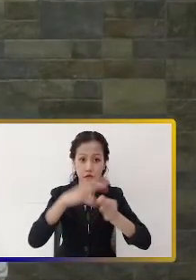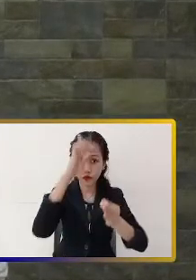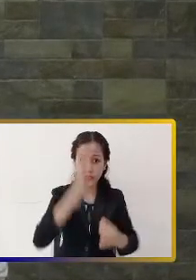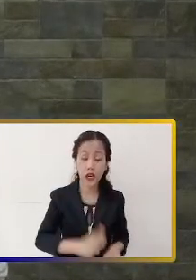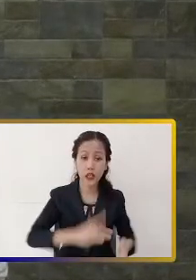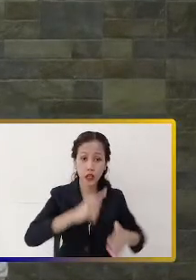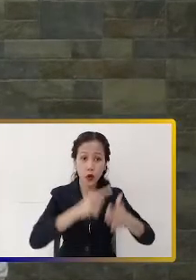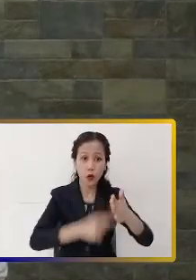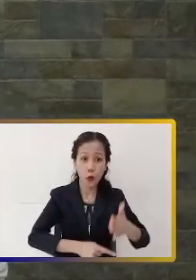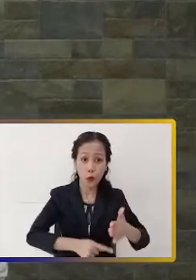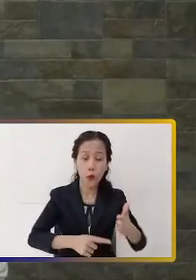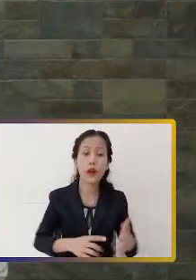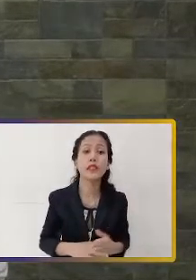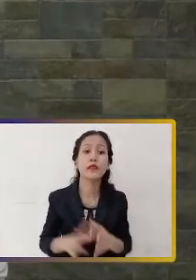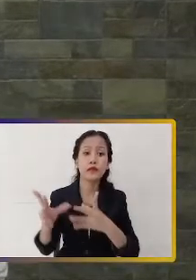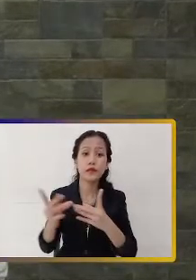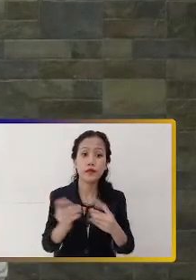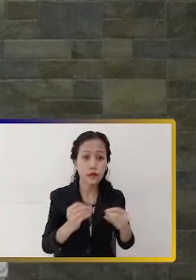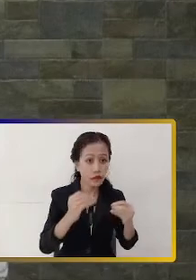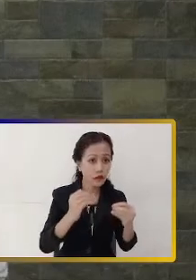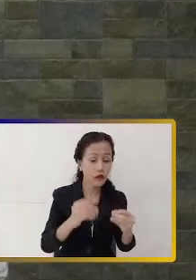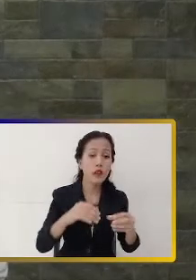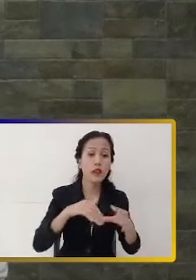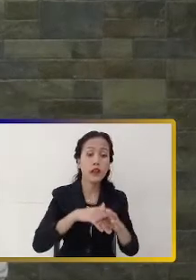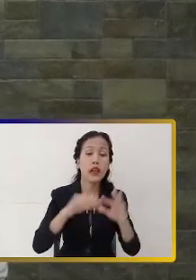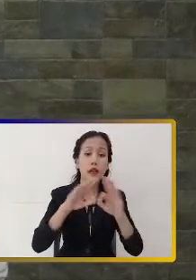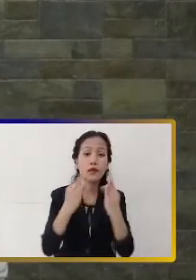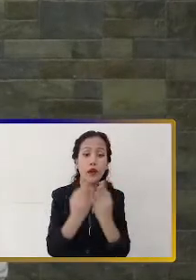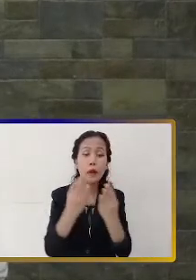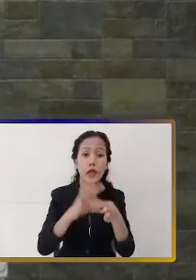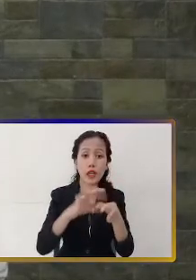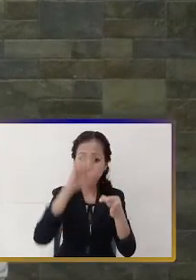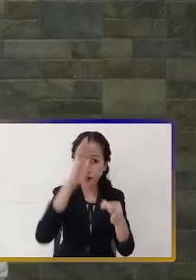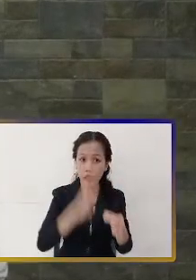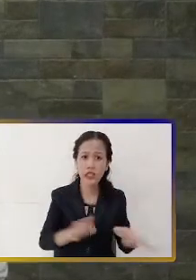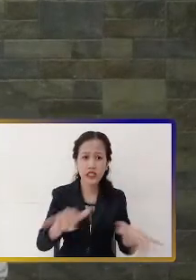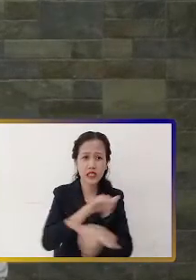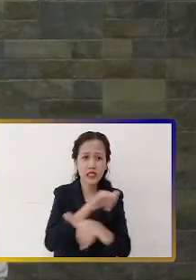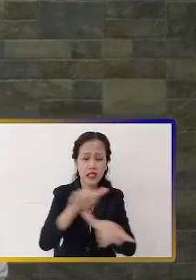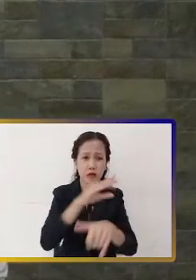sa family of God, because the family of God is a part of the kingdom of God.